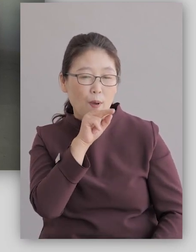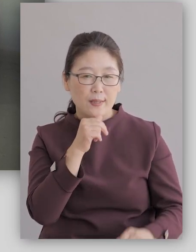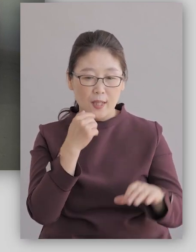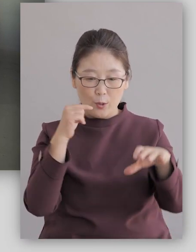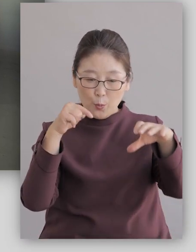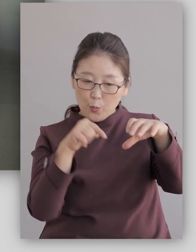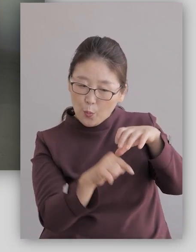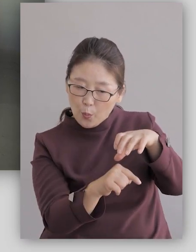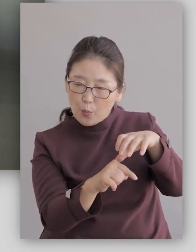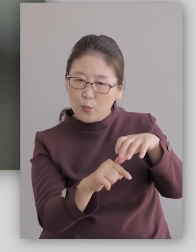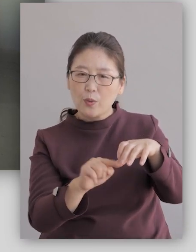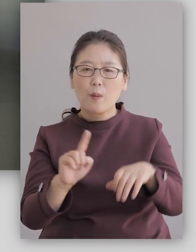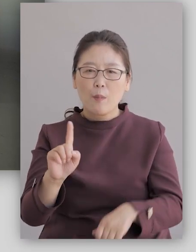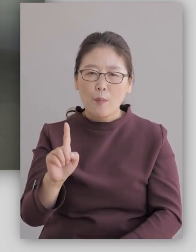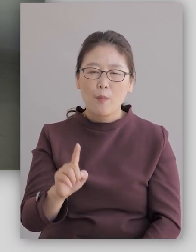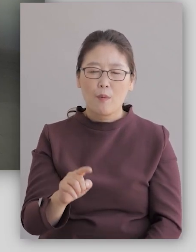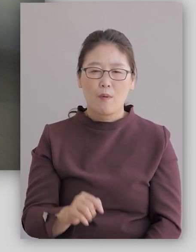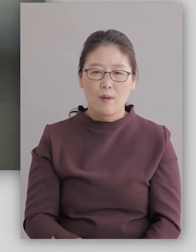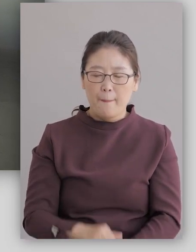하는 시기는 그